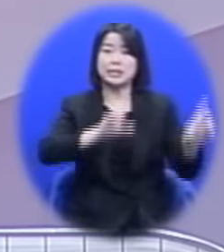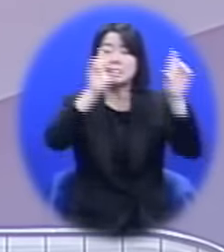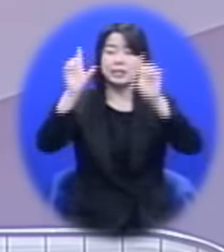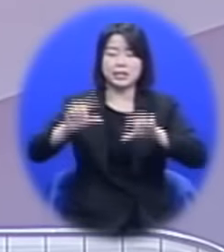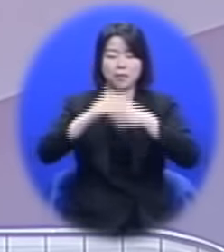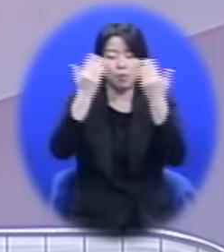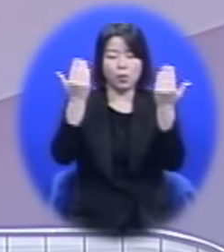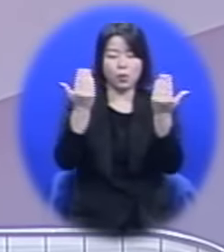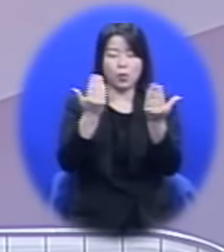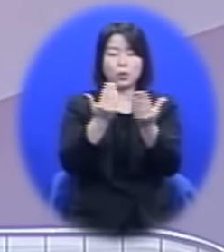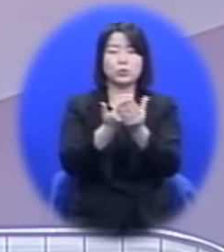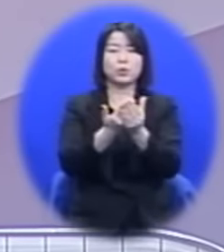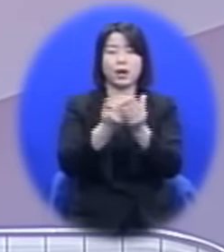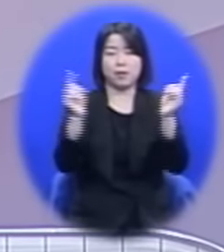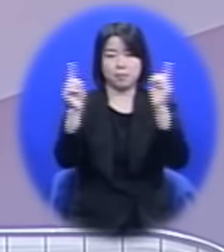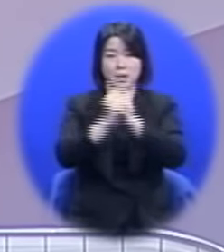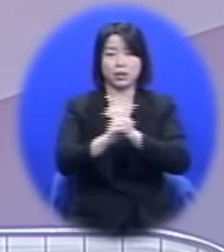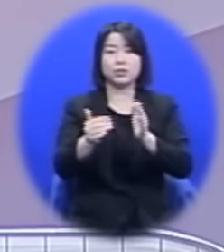전체가 바뀌어버렸습니다.